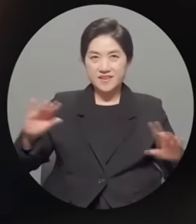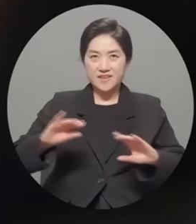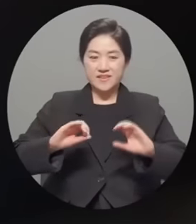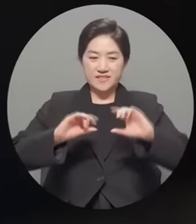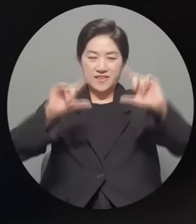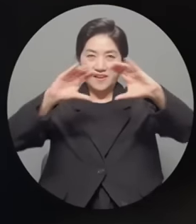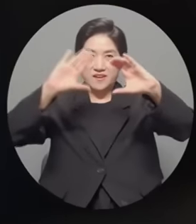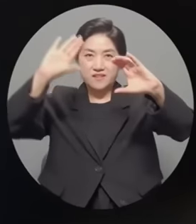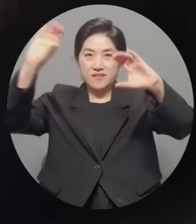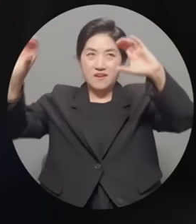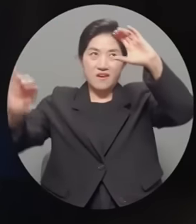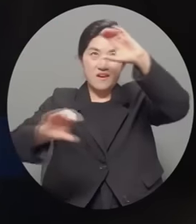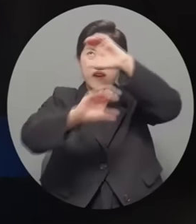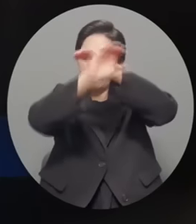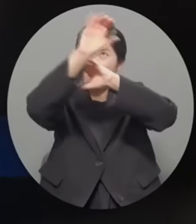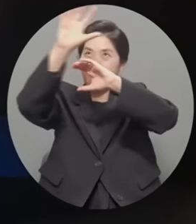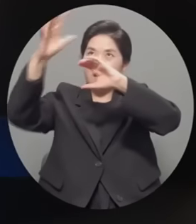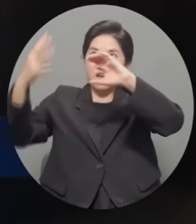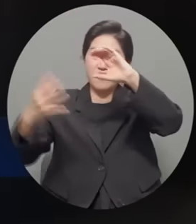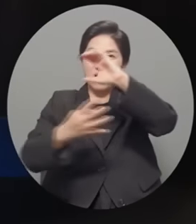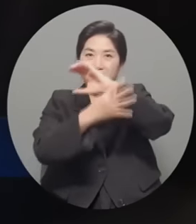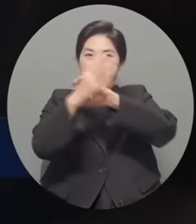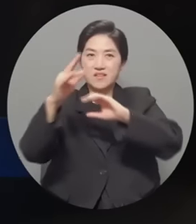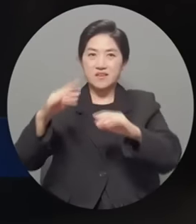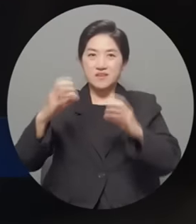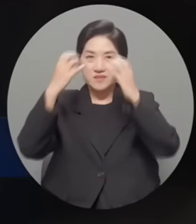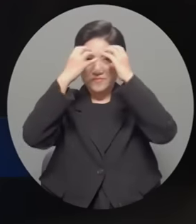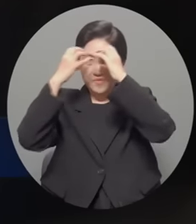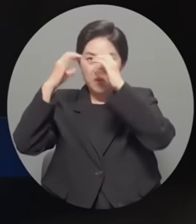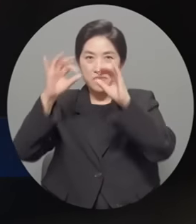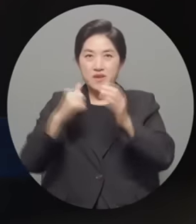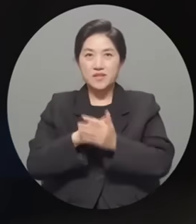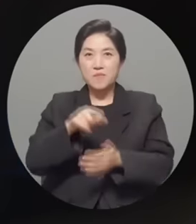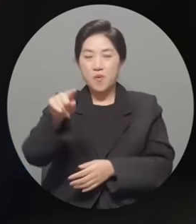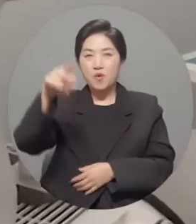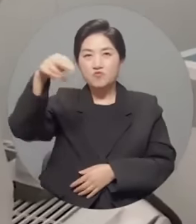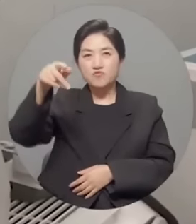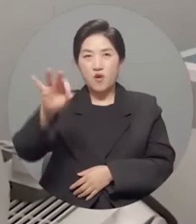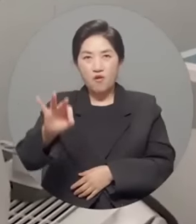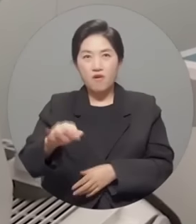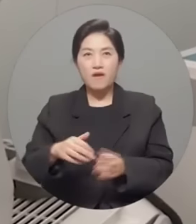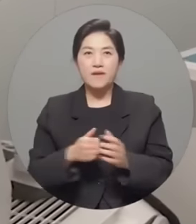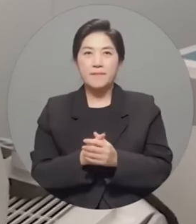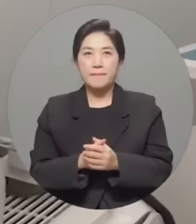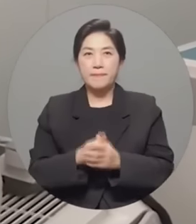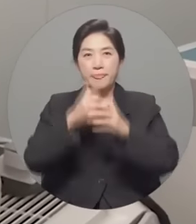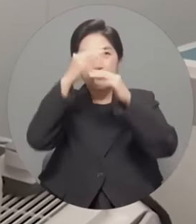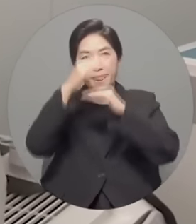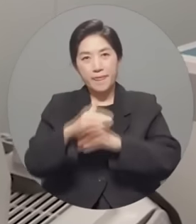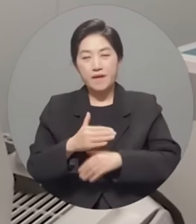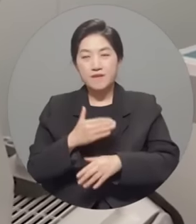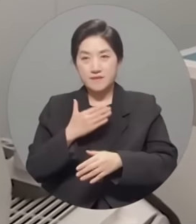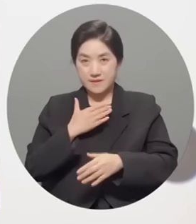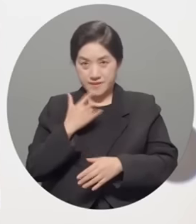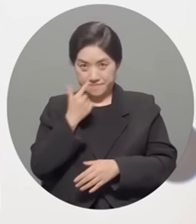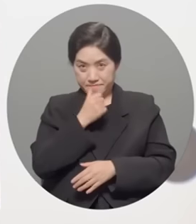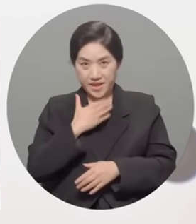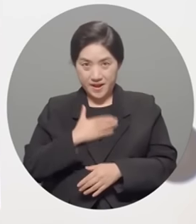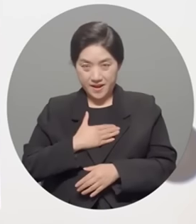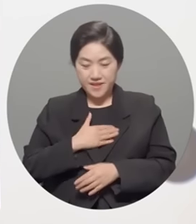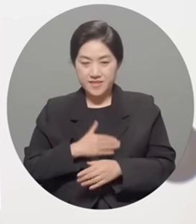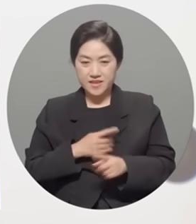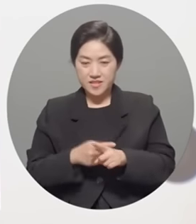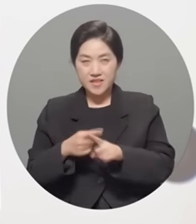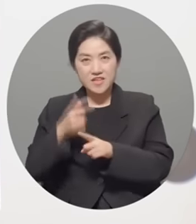VR 화면으로 뜹니다. 얘는 뭐라고요? 조서. 내용은 잘 이해했는지 중간중간 퀴즈를